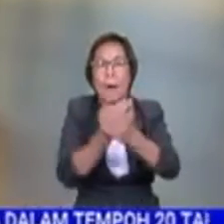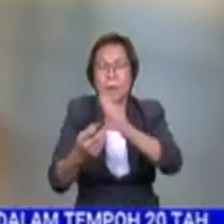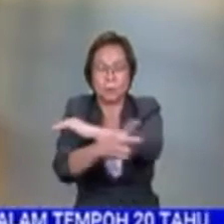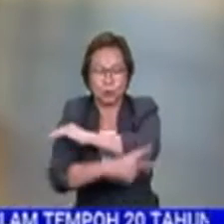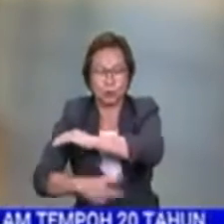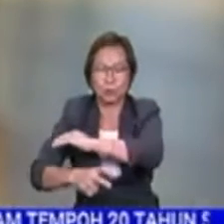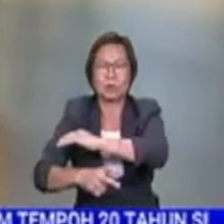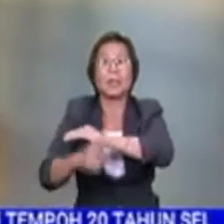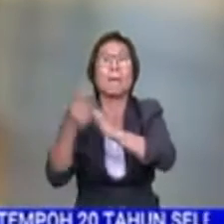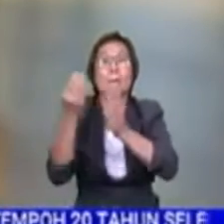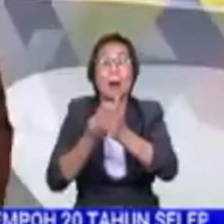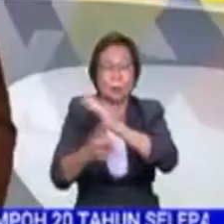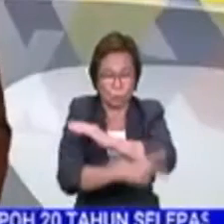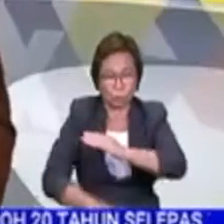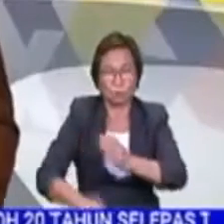kawalan bersubsidi.